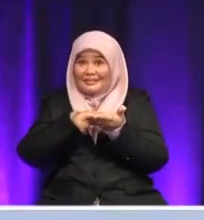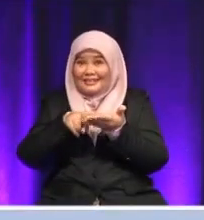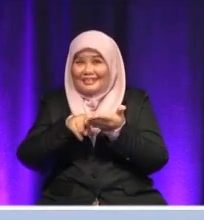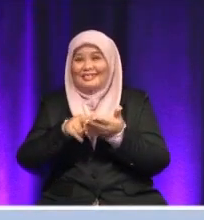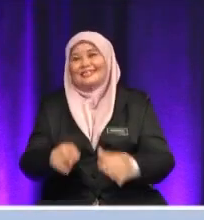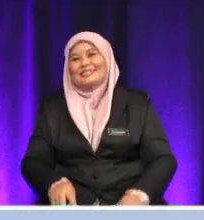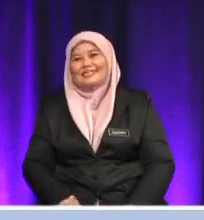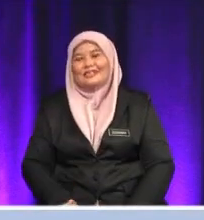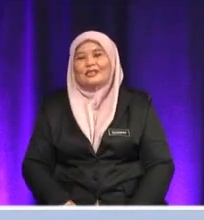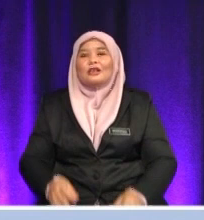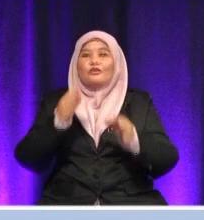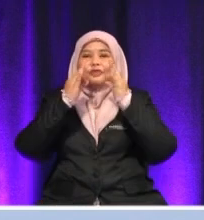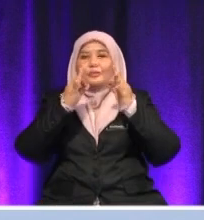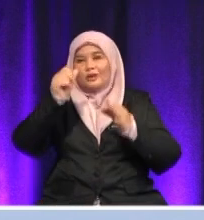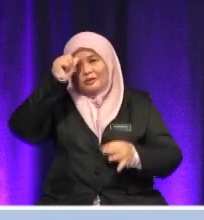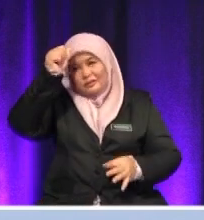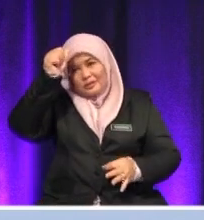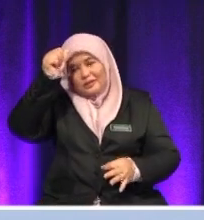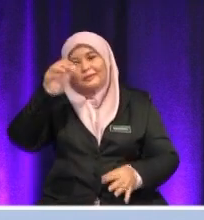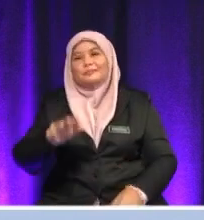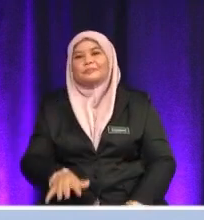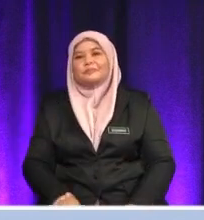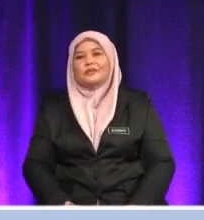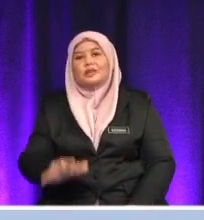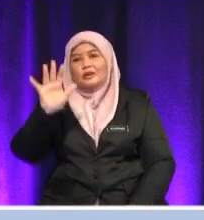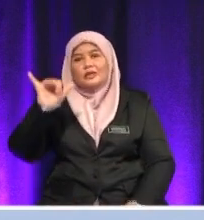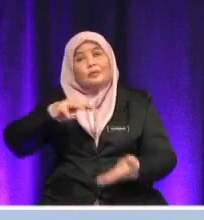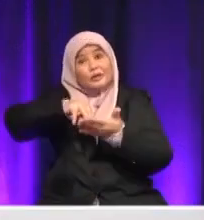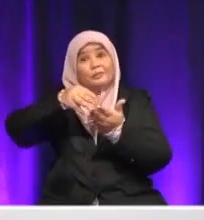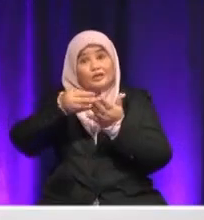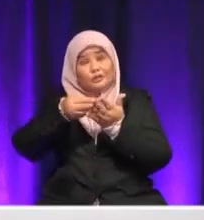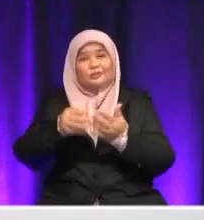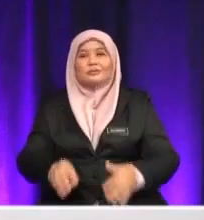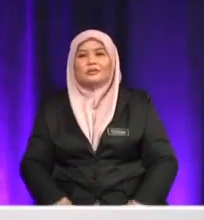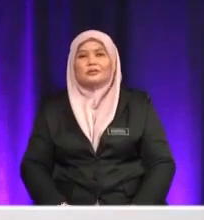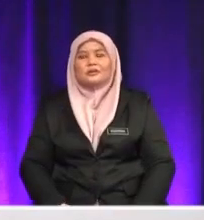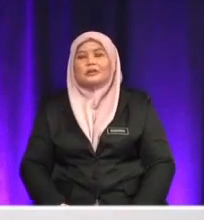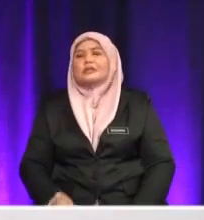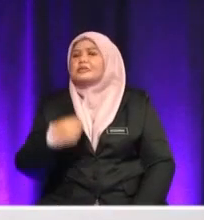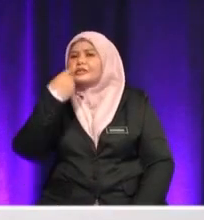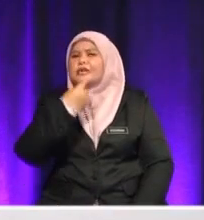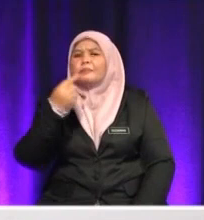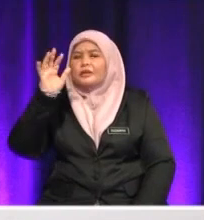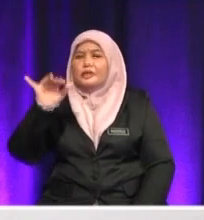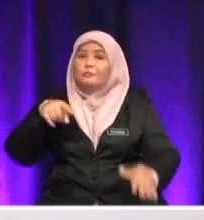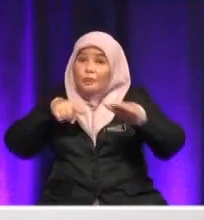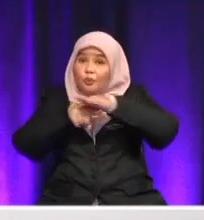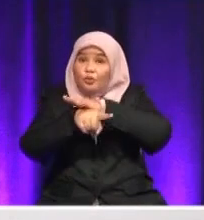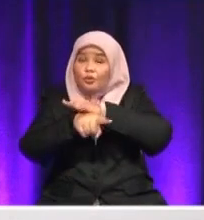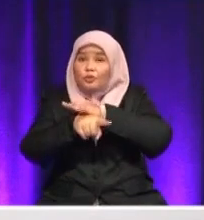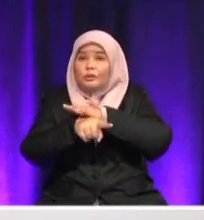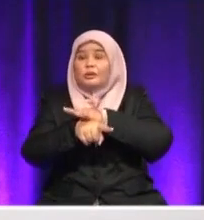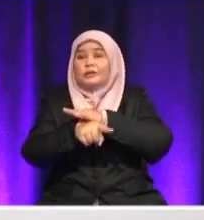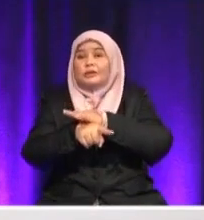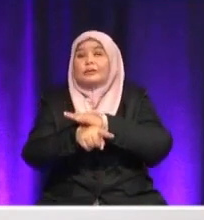Ustaz. Firman Allah Subhanahu Wa Taala yang bermaksud, maka sesiapa pembunuh yang